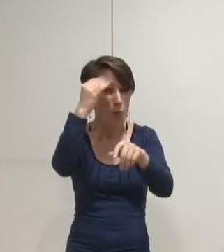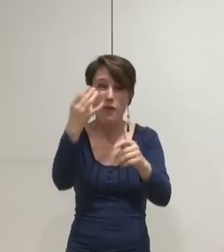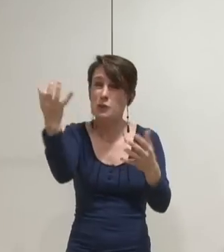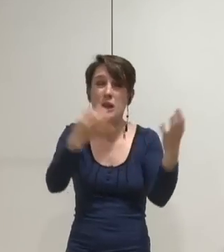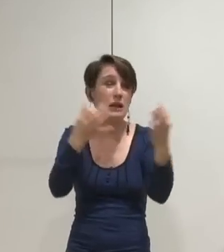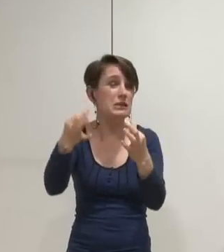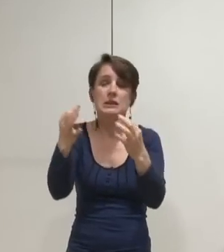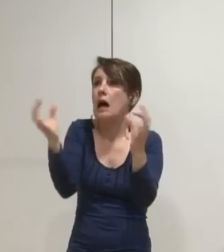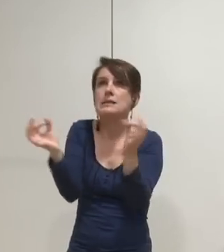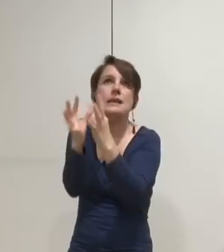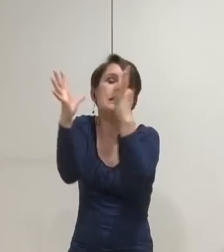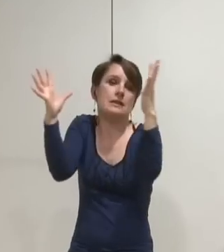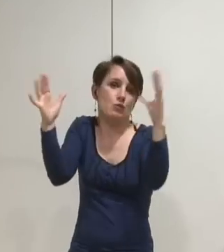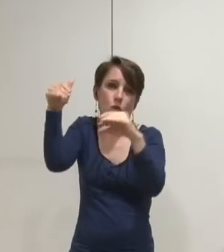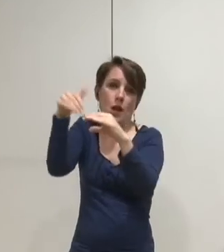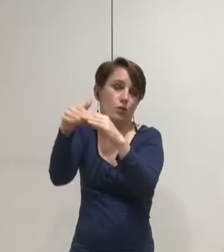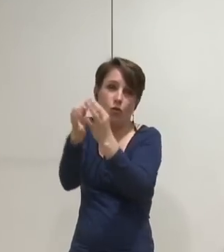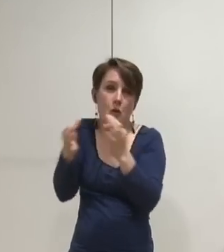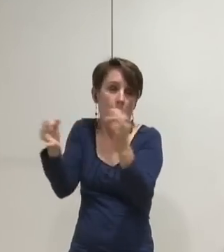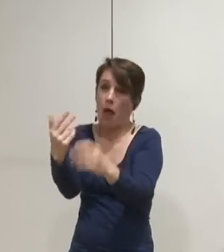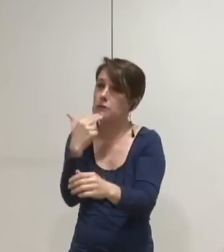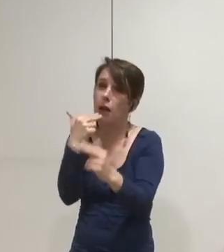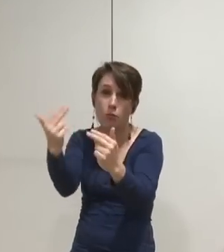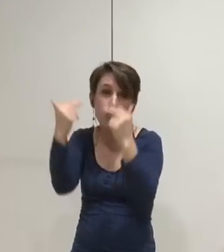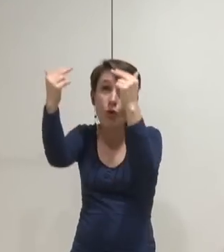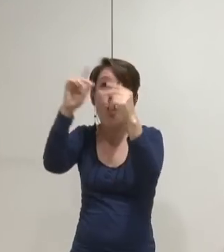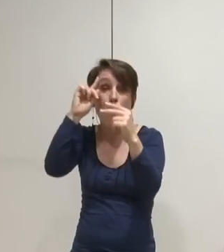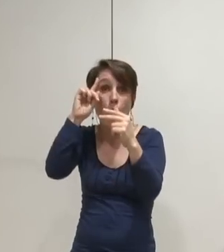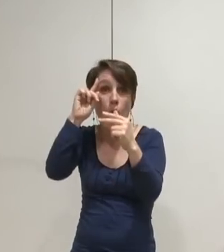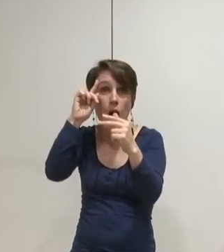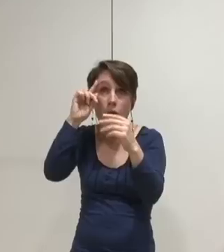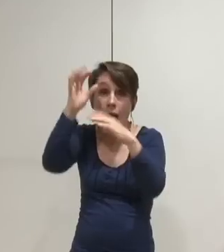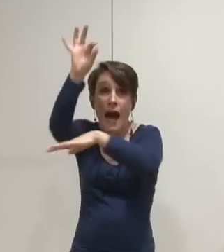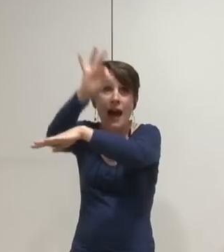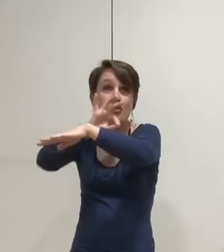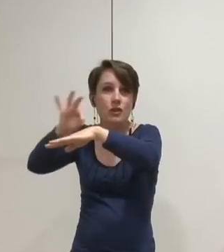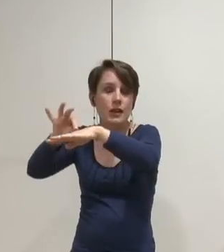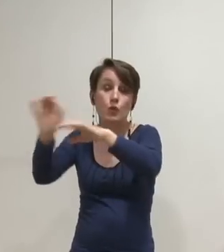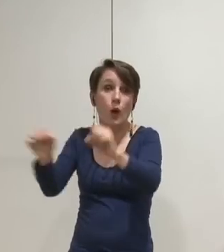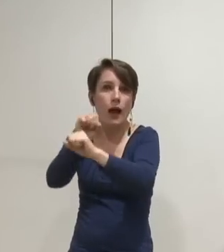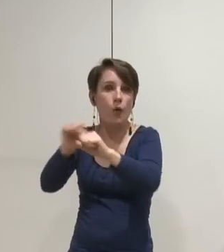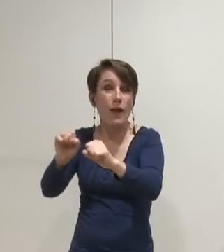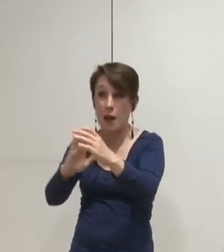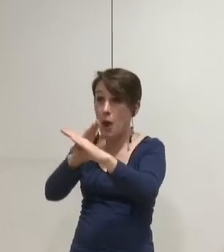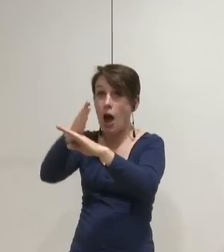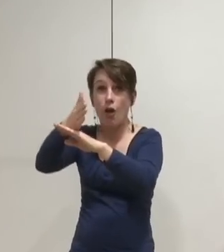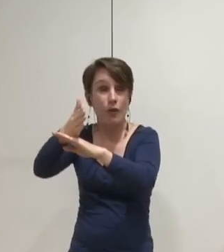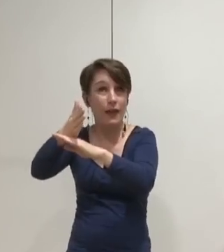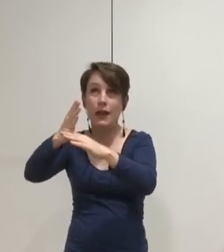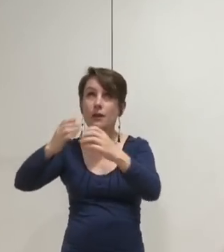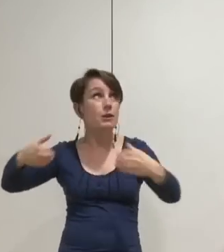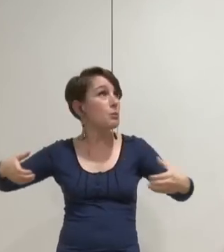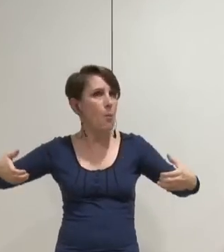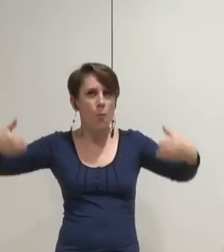potentiellement parce que justement sa conception architecturale fait que le grand hall a très peu de poteaux